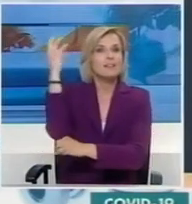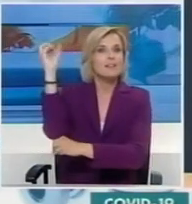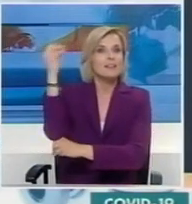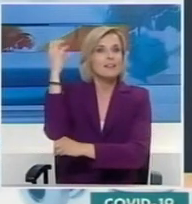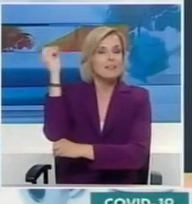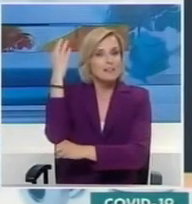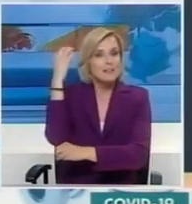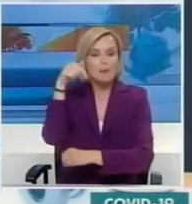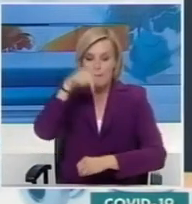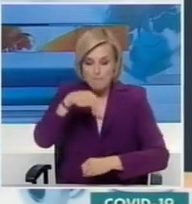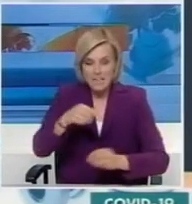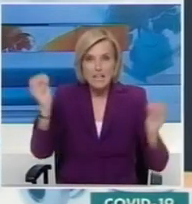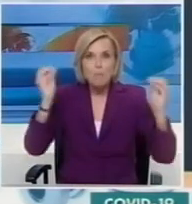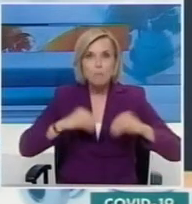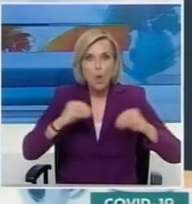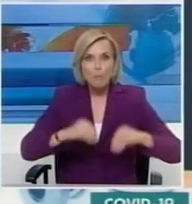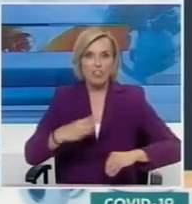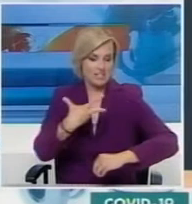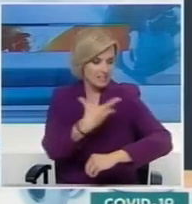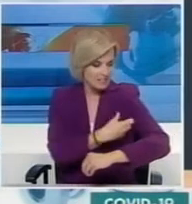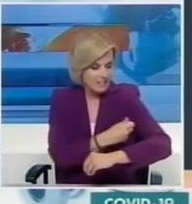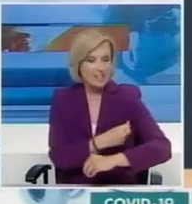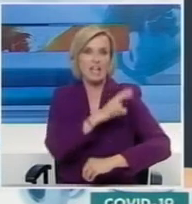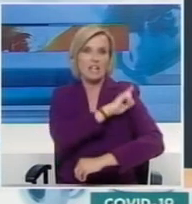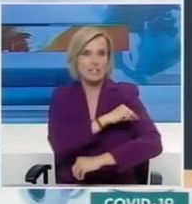από το επιχειρησιακό πρόγραμμα ΕΣΠΑ μεταρρύθμιση του δημόσιου τομέα